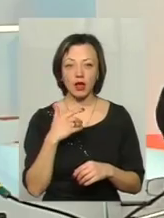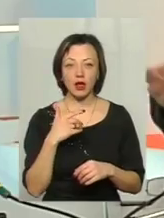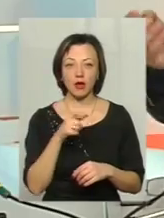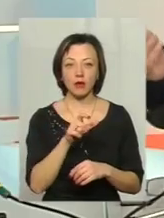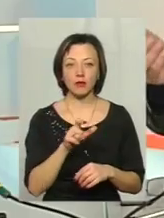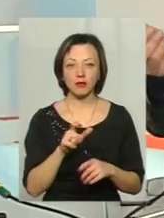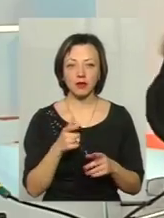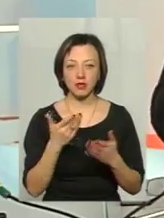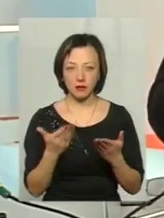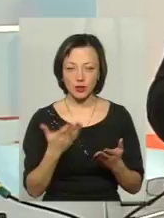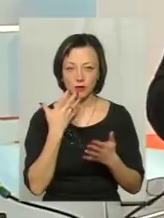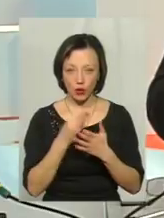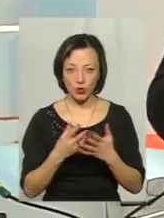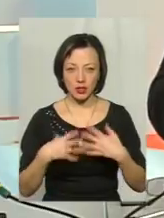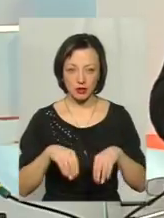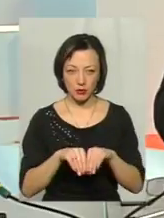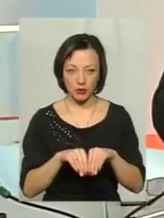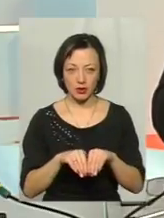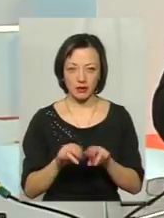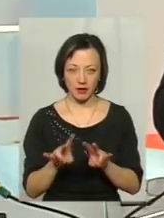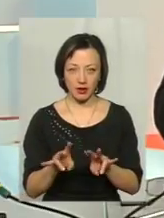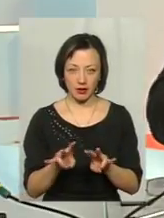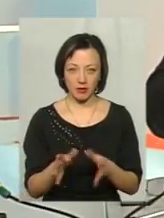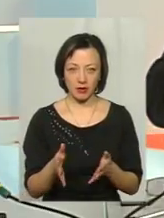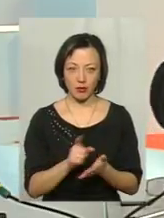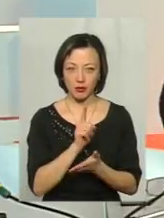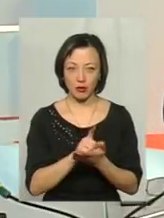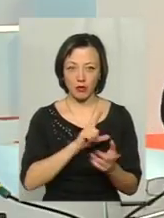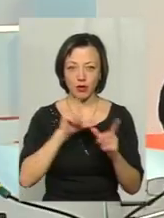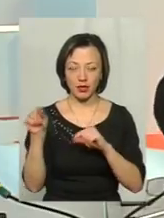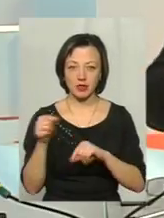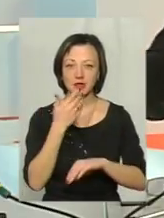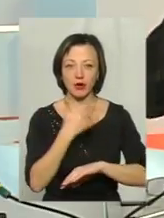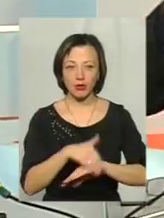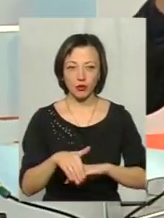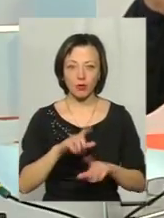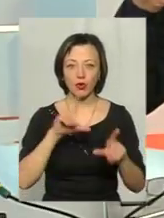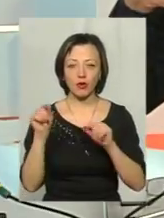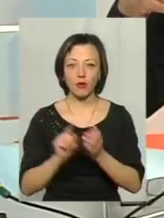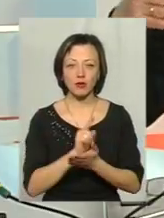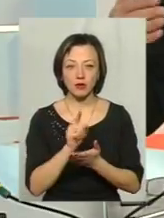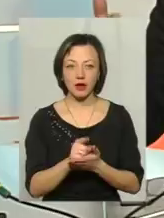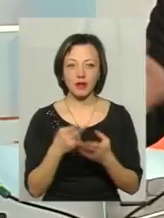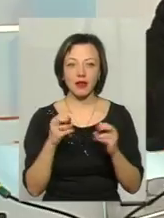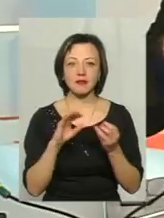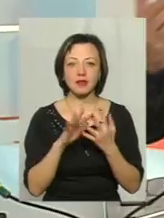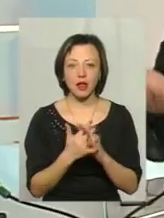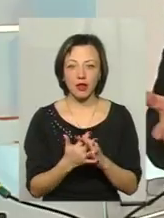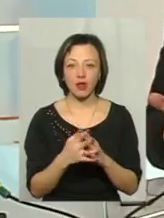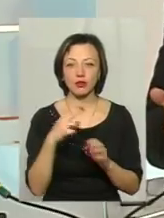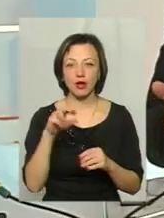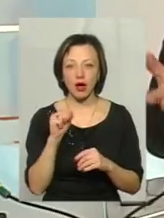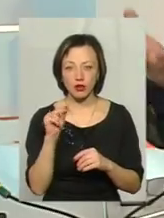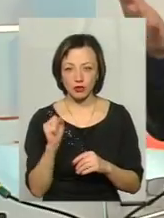повиїжджають. Ну, невже ви будете свою сім'ю тут тримати? Ви обов'язково поїдете за кордон. Ви поїдете обов'язково десь в село, десь на